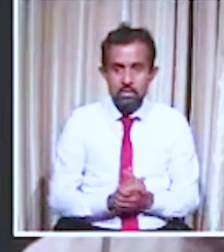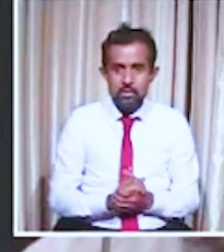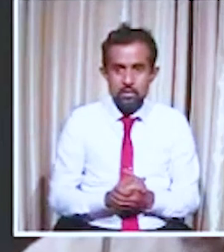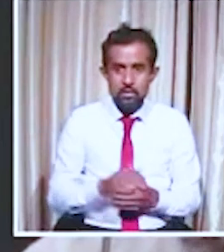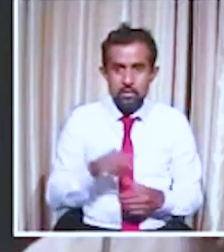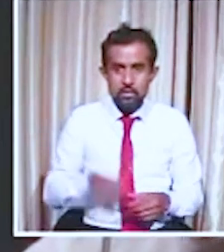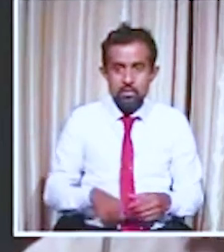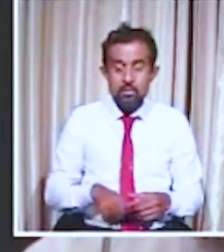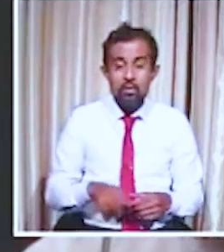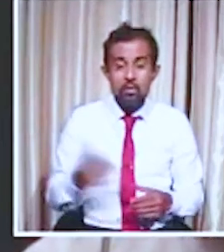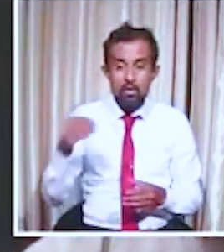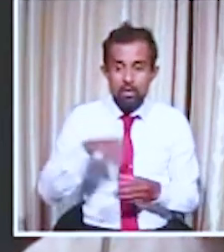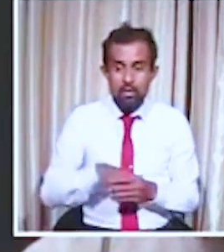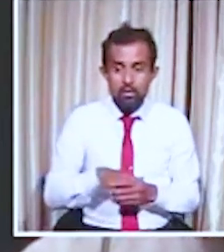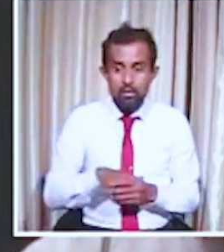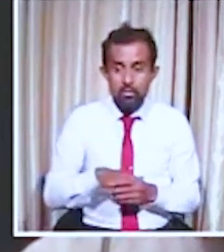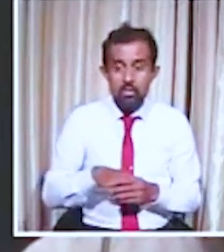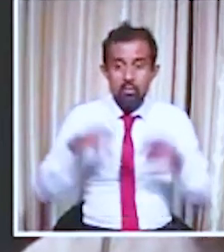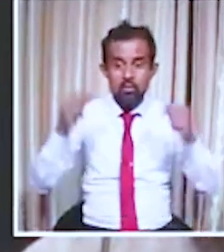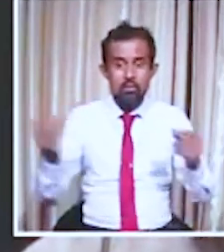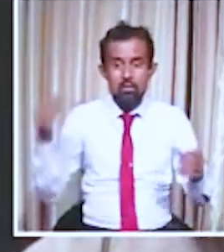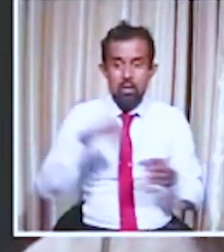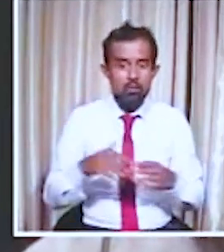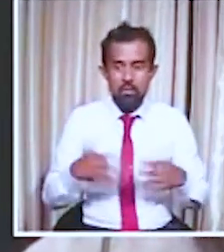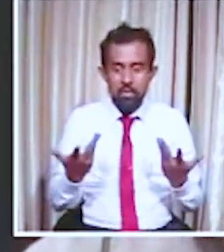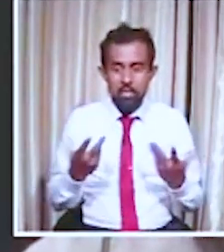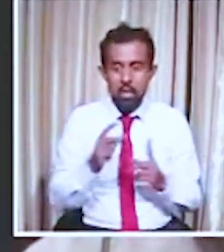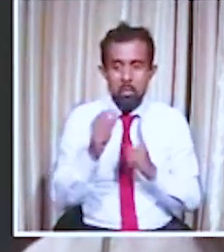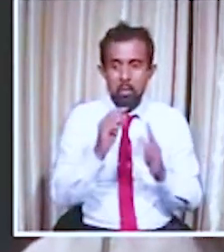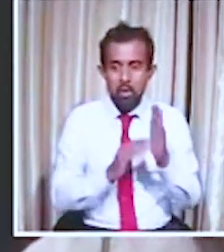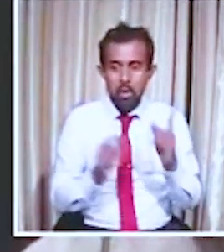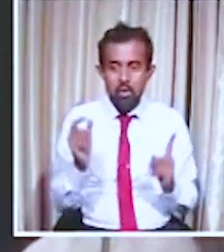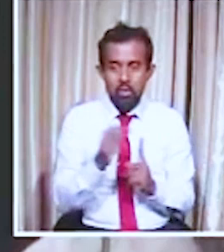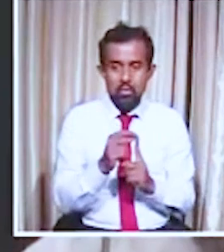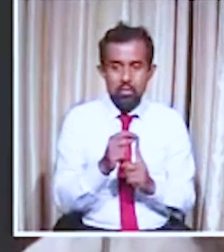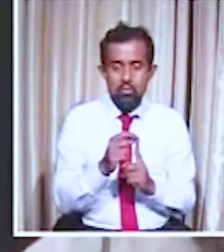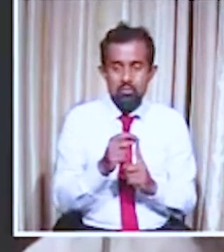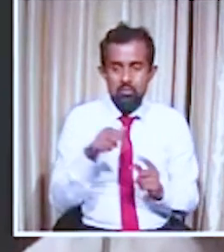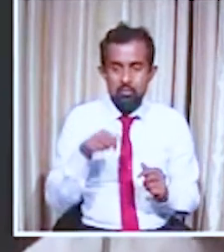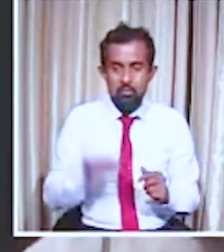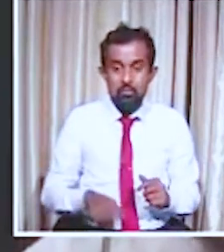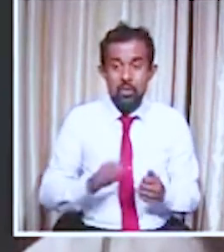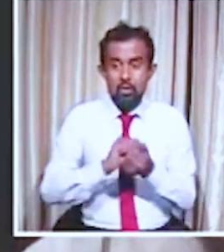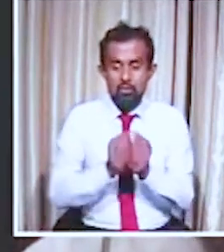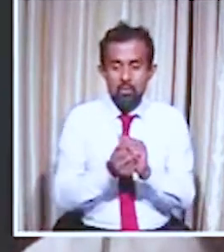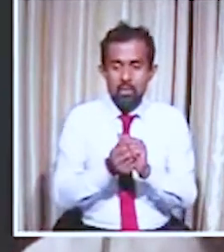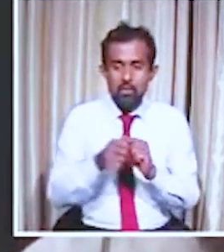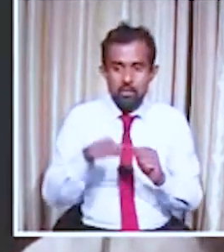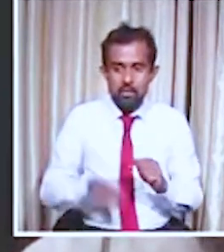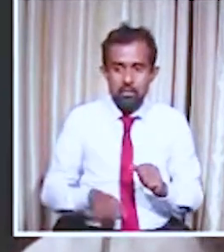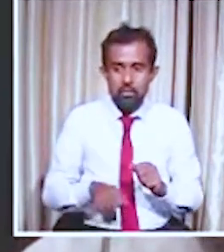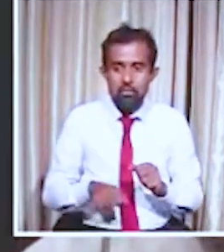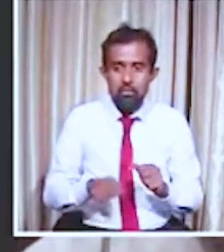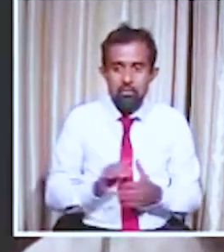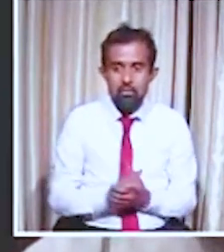அல்ல. மக்கள் பிரச்சனை என்பது வேறு, பாராளுமன்ற உறுப்பினர்கள் என்பவர்கள் வேறு என்பதாக சித்தரிக்கின்ற இந்த நிலை மாற வேண்டும். இந்த